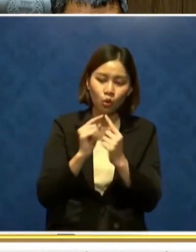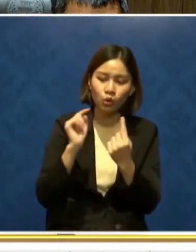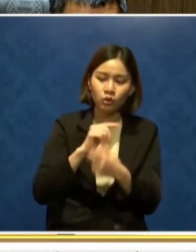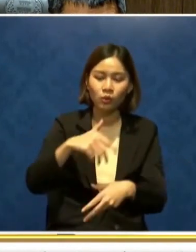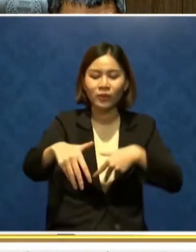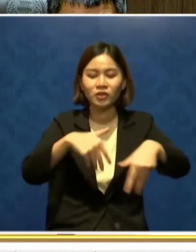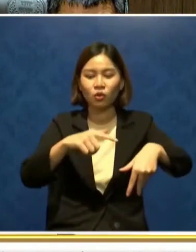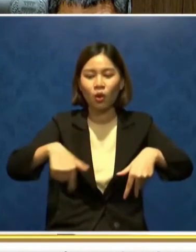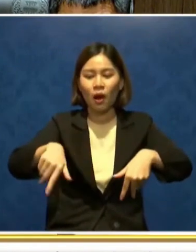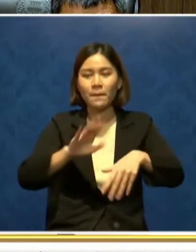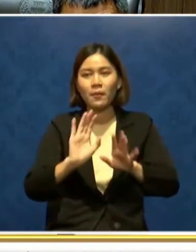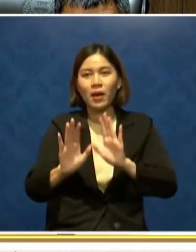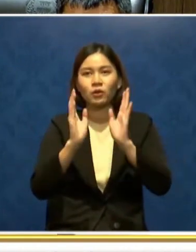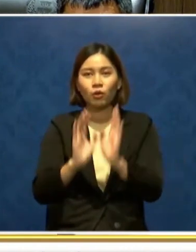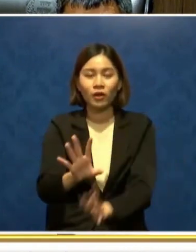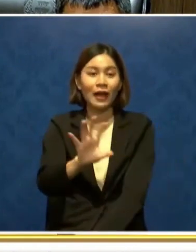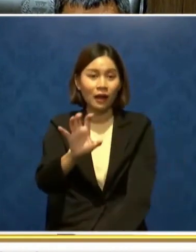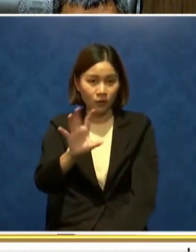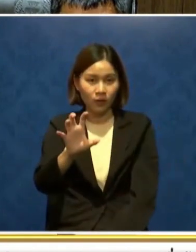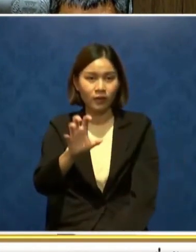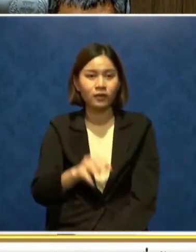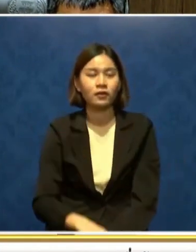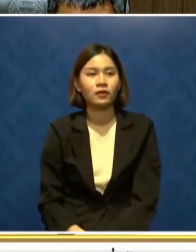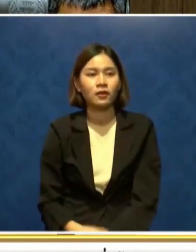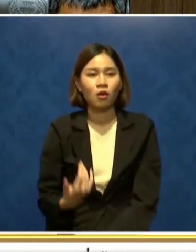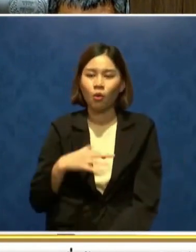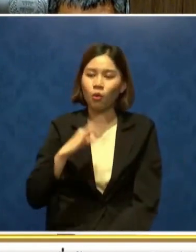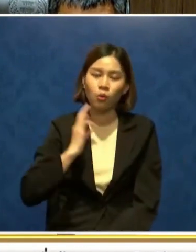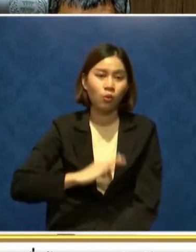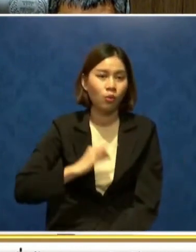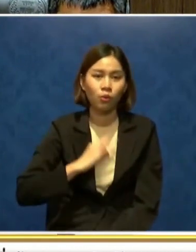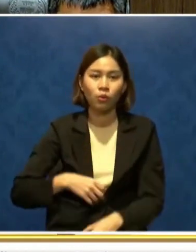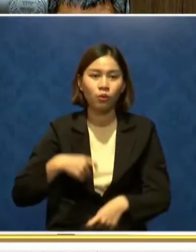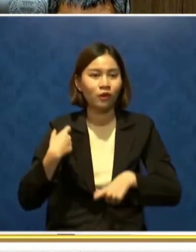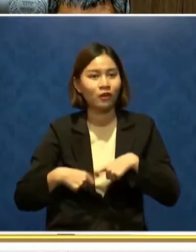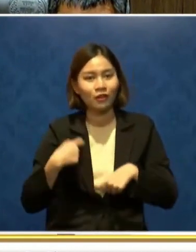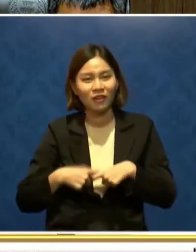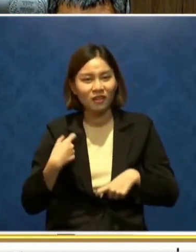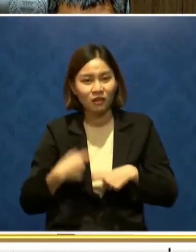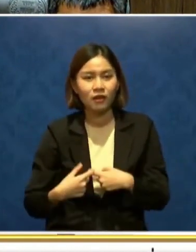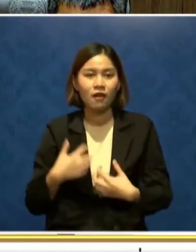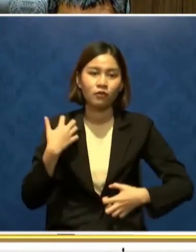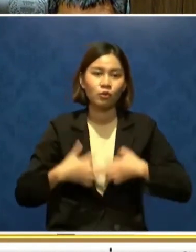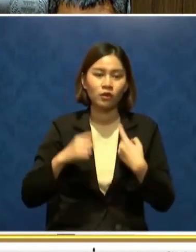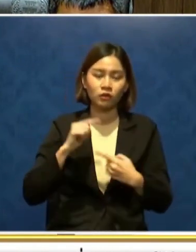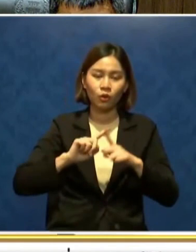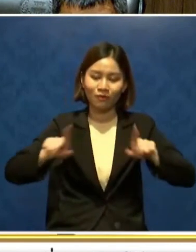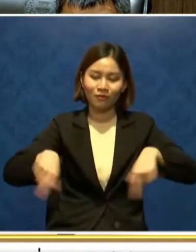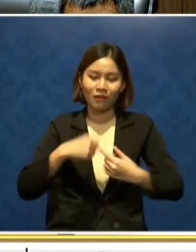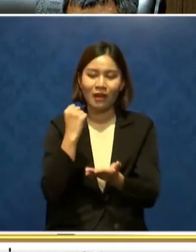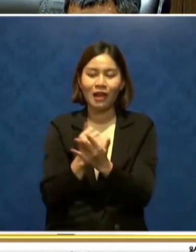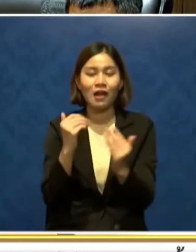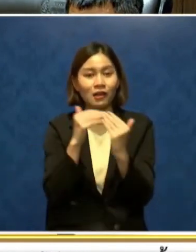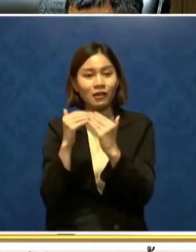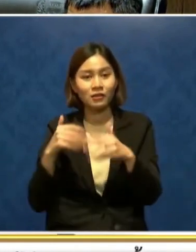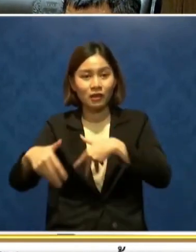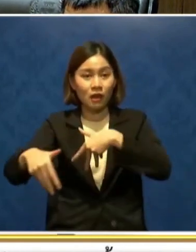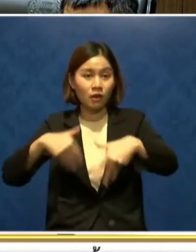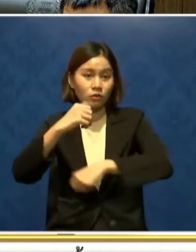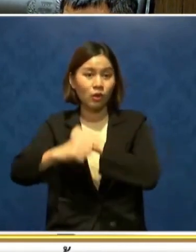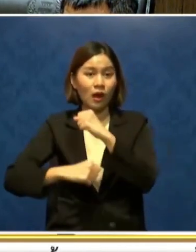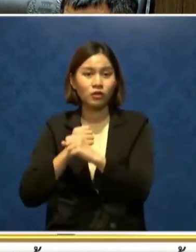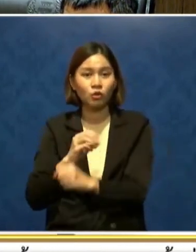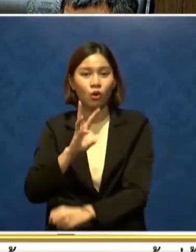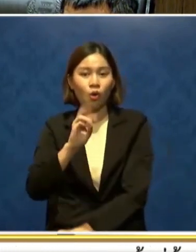น้องประชาชนเกือบ 500คนนะครับเป็นทุกข์เป็นร้อนกันในเรื่องของเอกสารสิทธิ์ที่ดินมีพี่น้องประชาชนอายุ